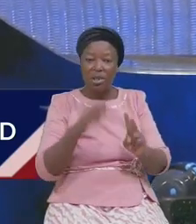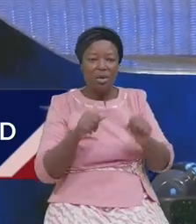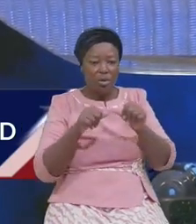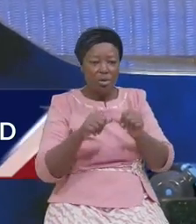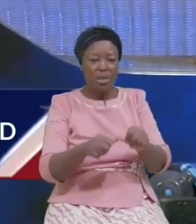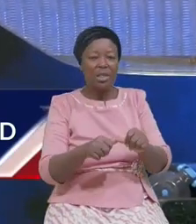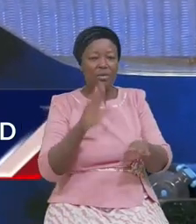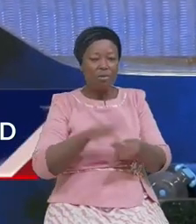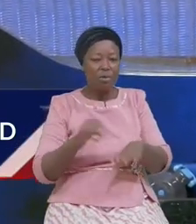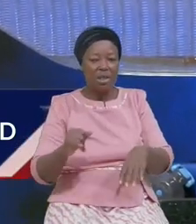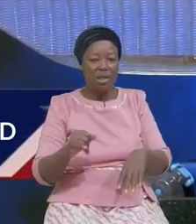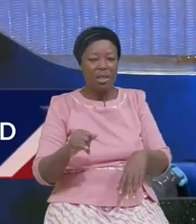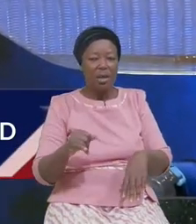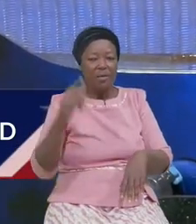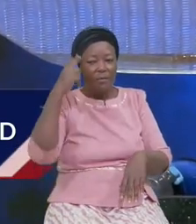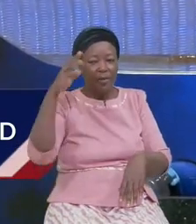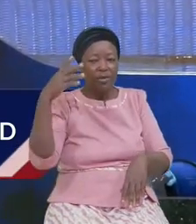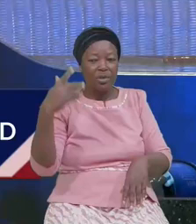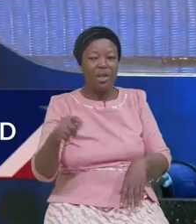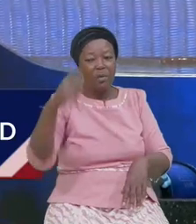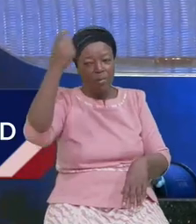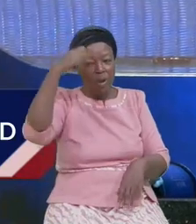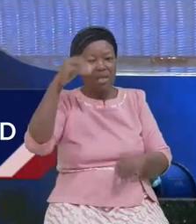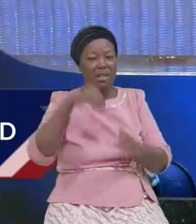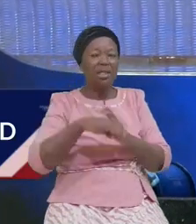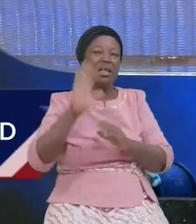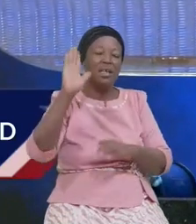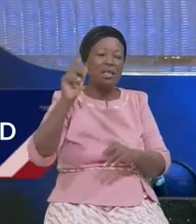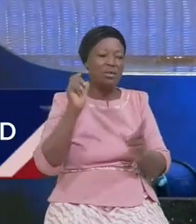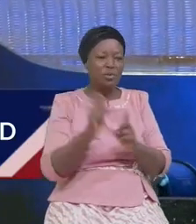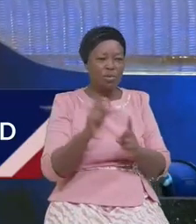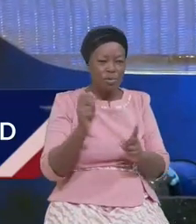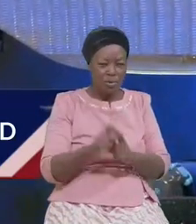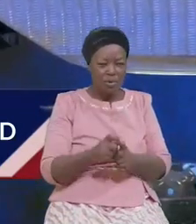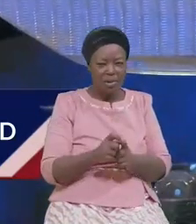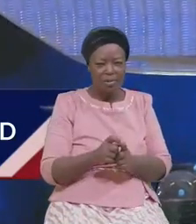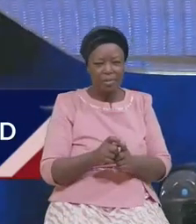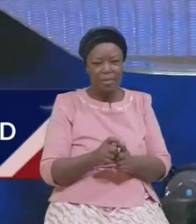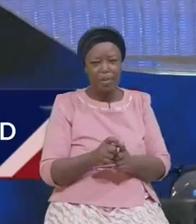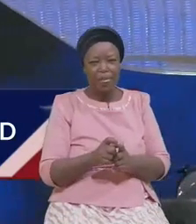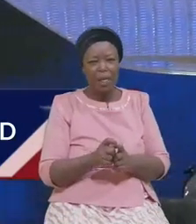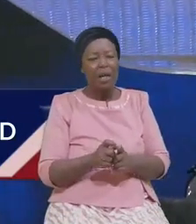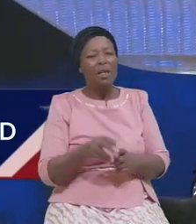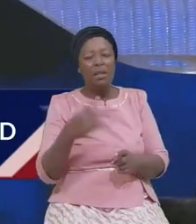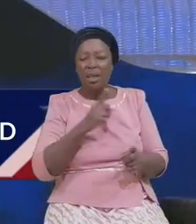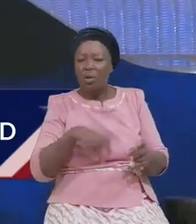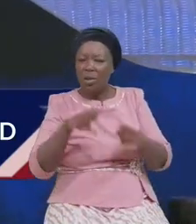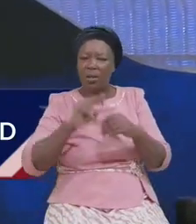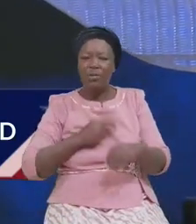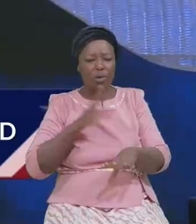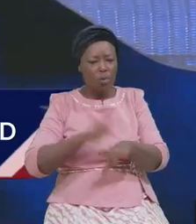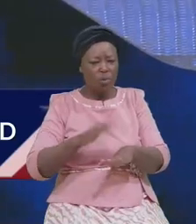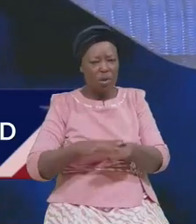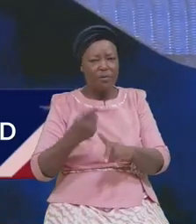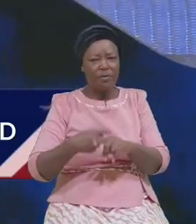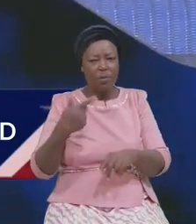la parole de Dieu, le Seigneur nous donne des avertissements de la Genèse jusqu'à l'Apocalypse, des avertissements. Et dit, ah,